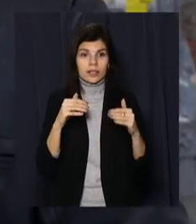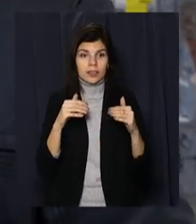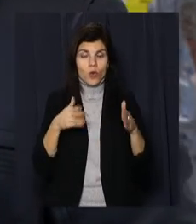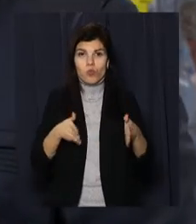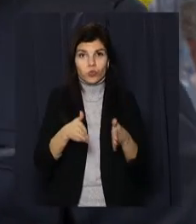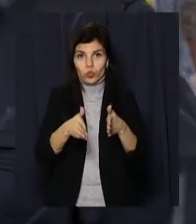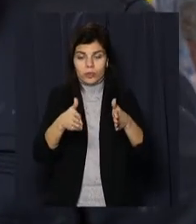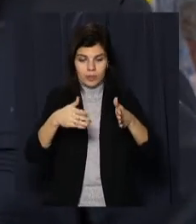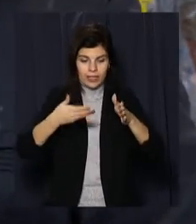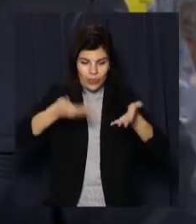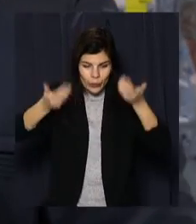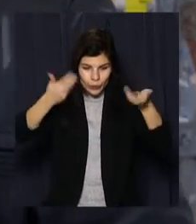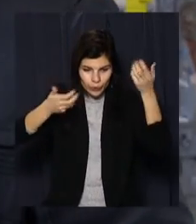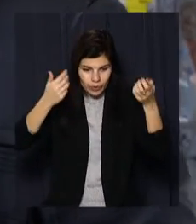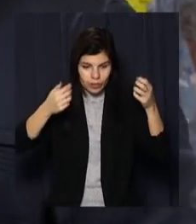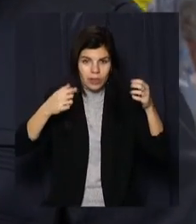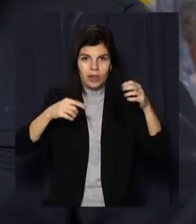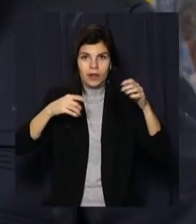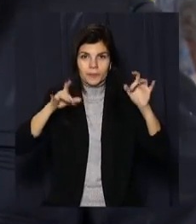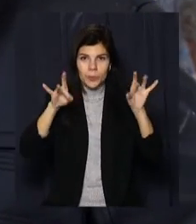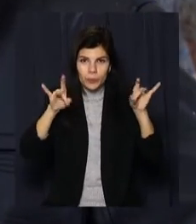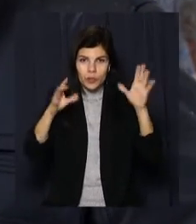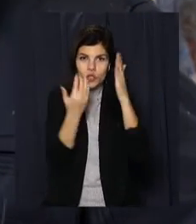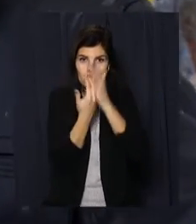пути, убирается балласт,